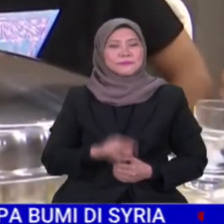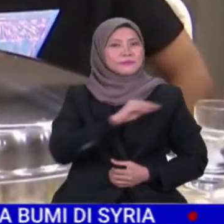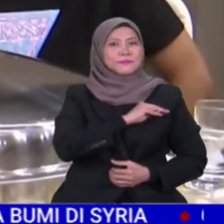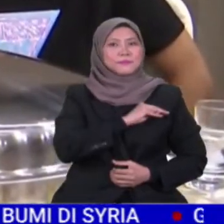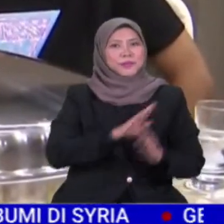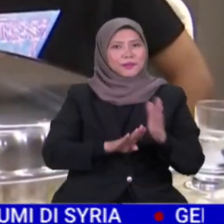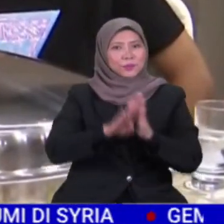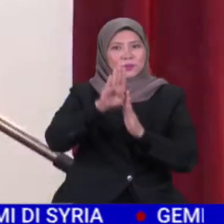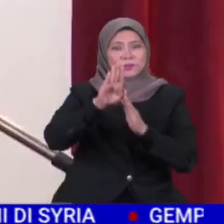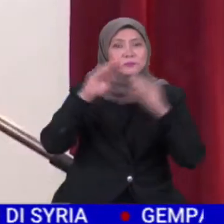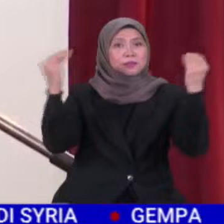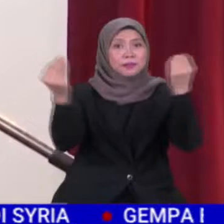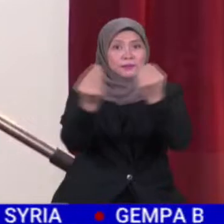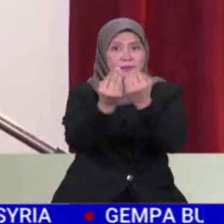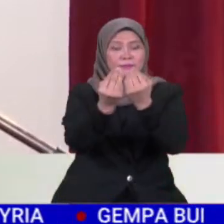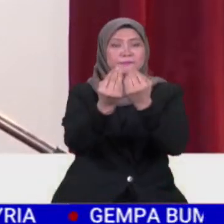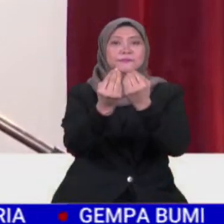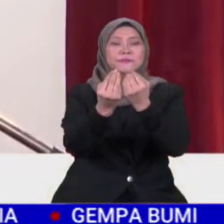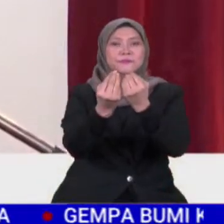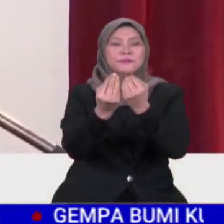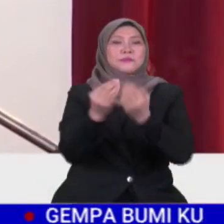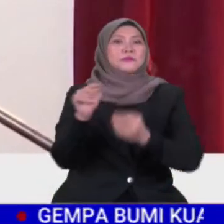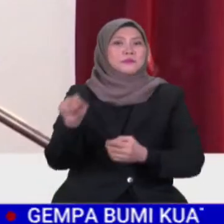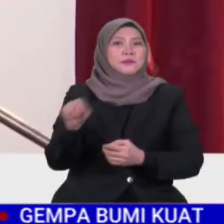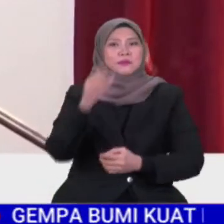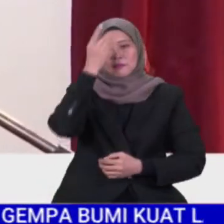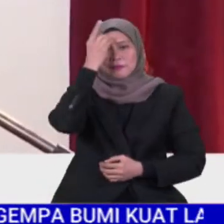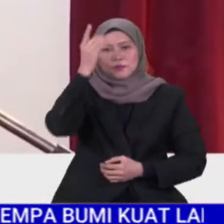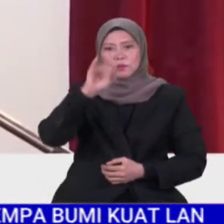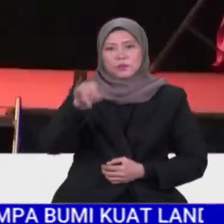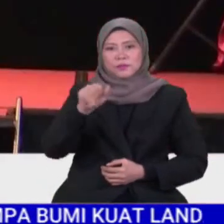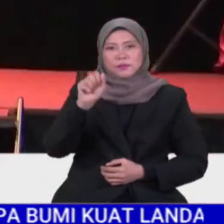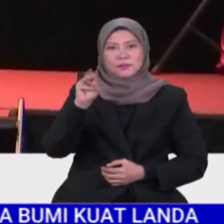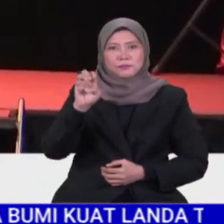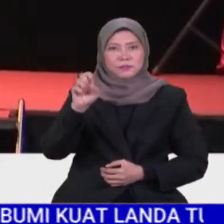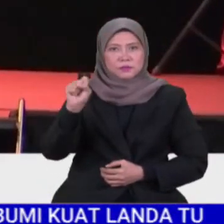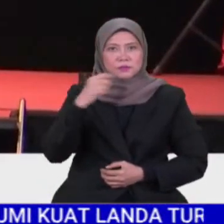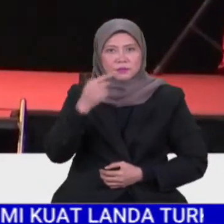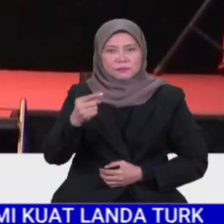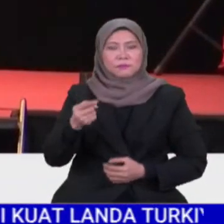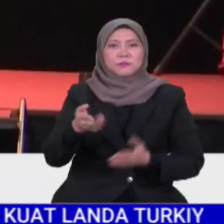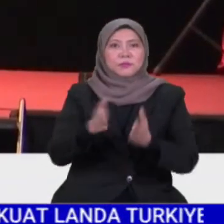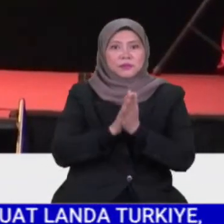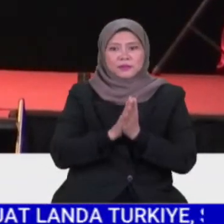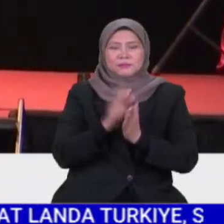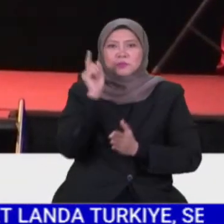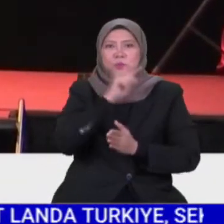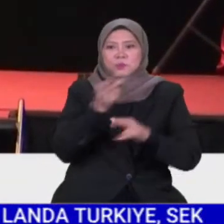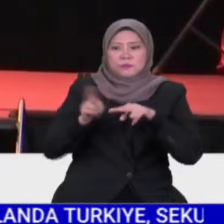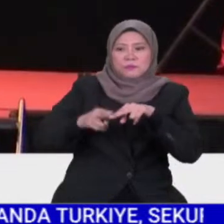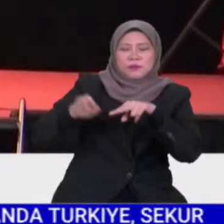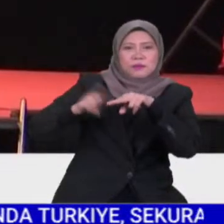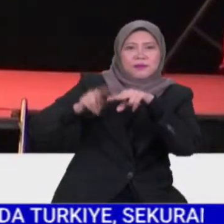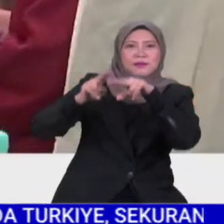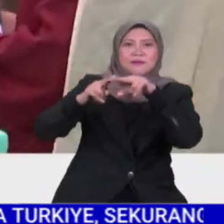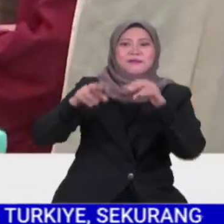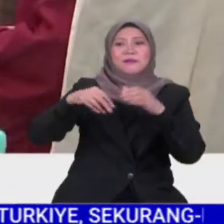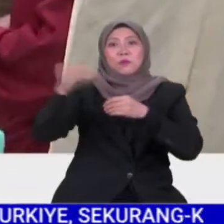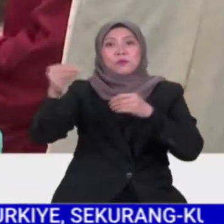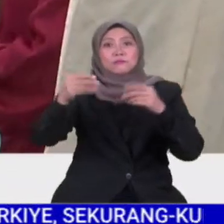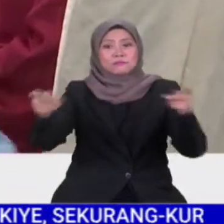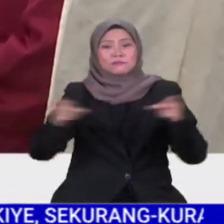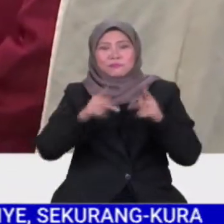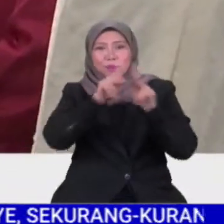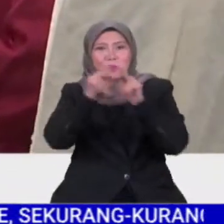Menteri Pembangunan Masyarakat dan Kesejahteraan Rakyat Datuk James Ratib berkata, permintaan semakin meningkat terutamanya di luar